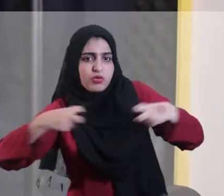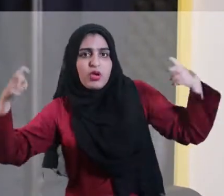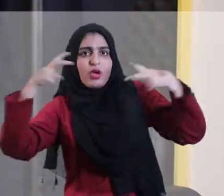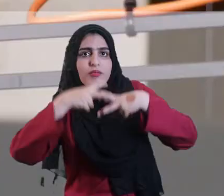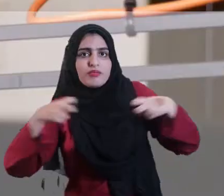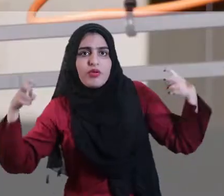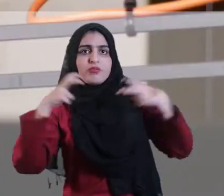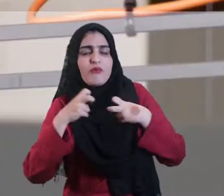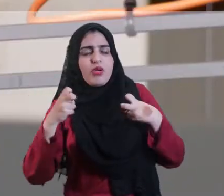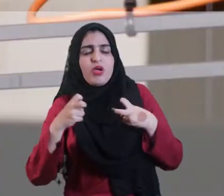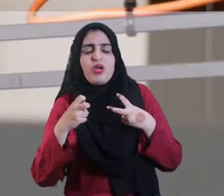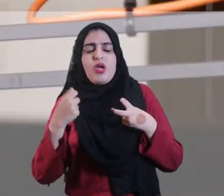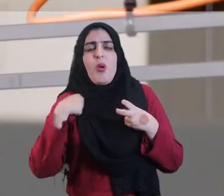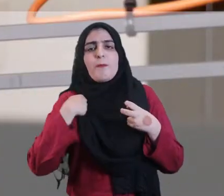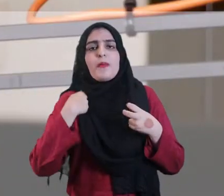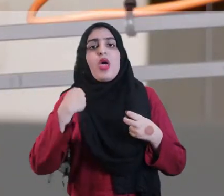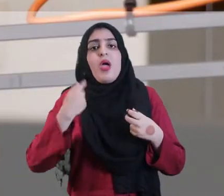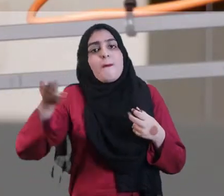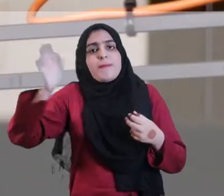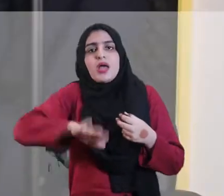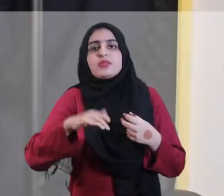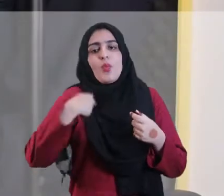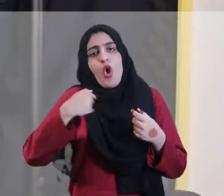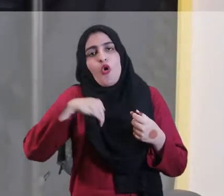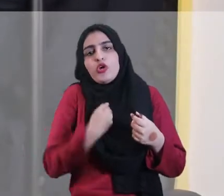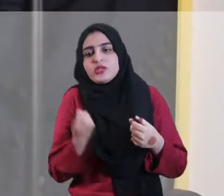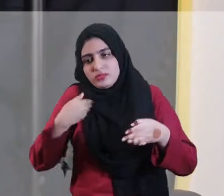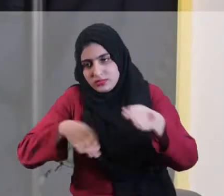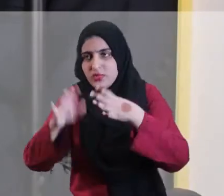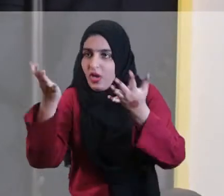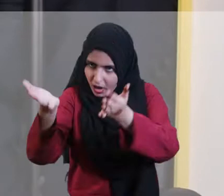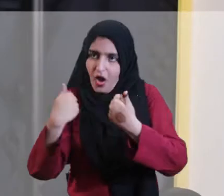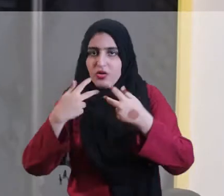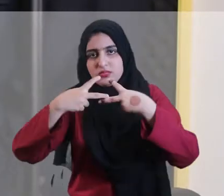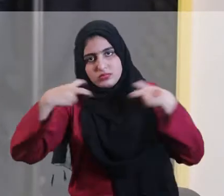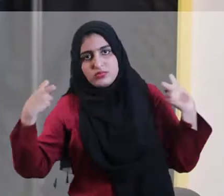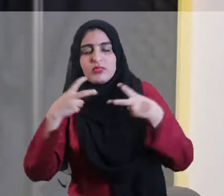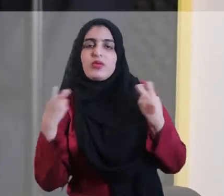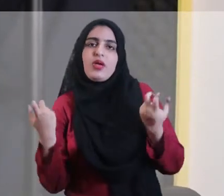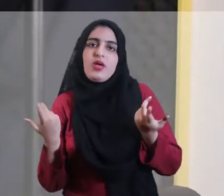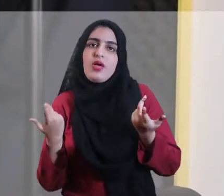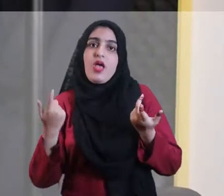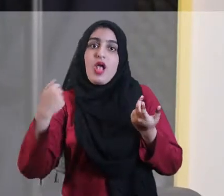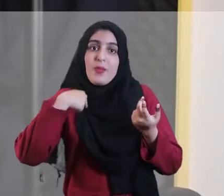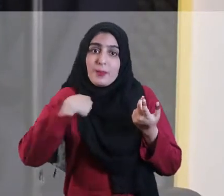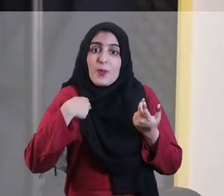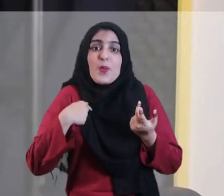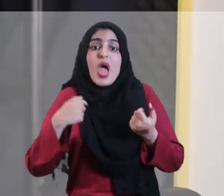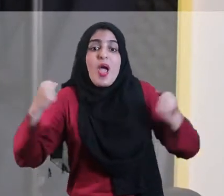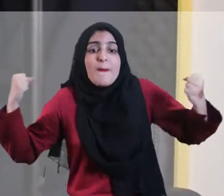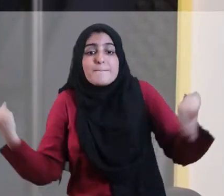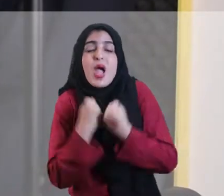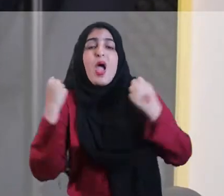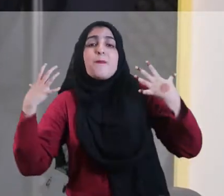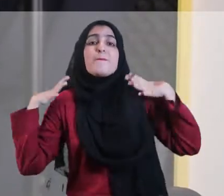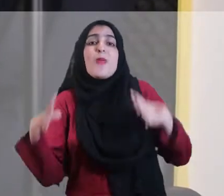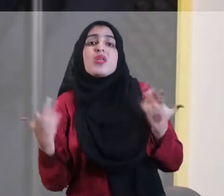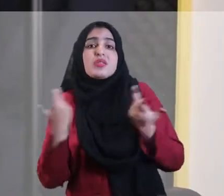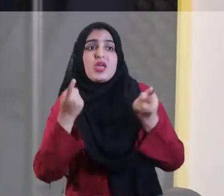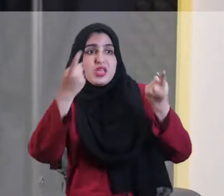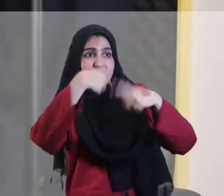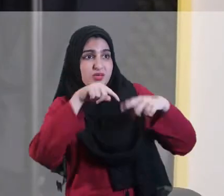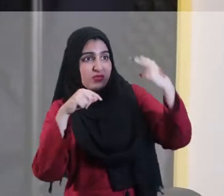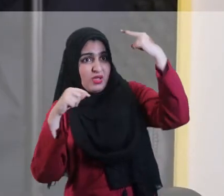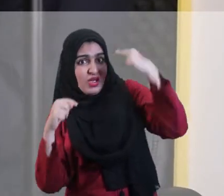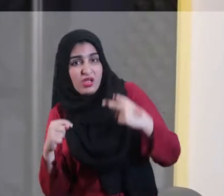वॉलिंटियर फॉर द रेंडम चेकिंग बजे पॉइंट टू दैट बट व्यक्ति विशेष के अगेंस्ट मेरा जहां था कि अरुण गुर्जर बहुत